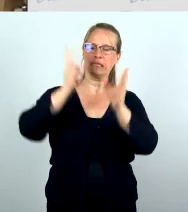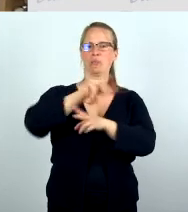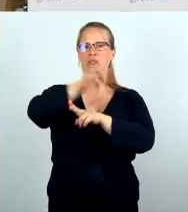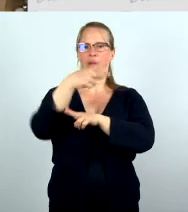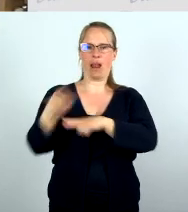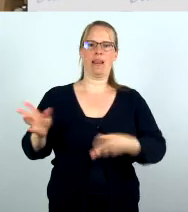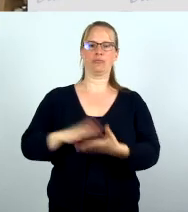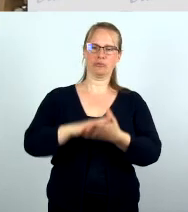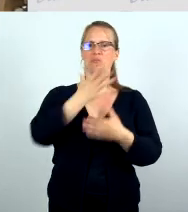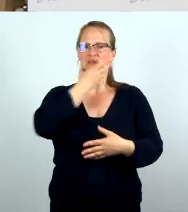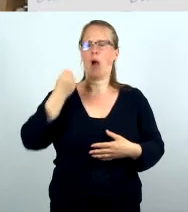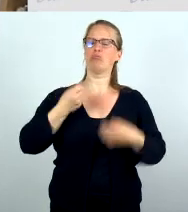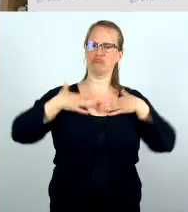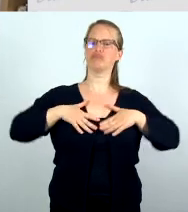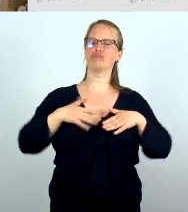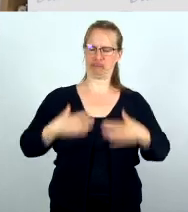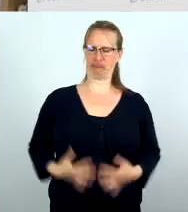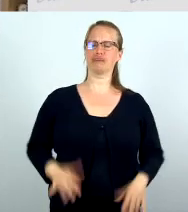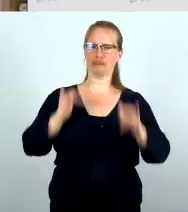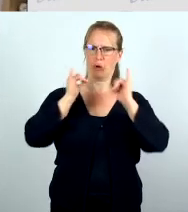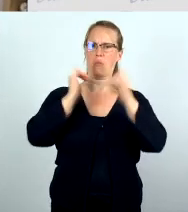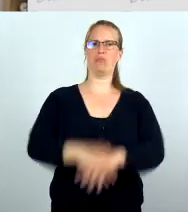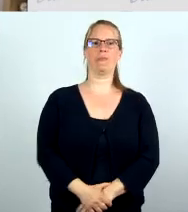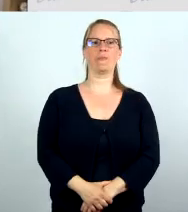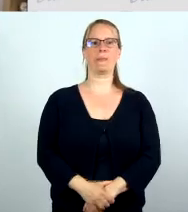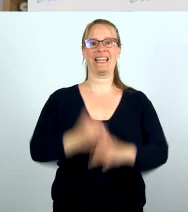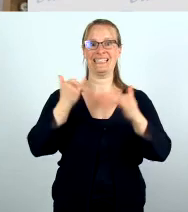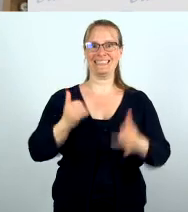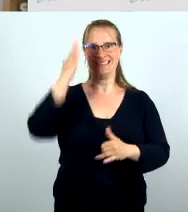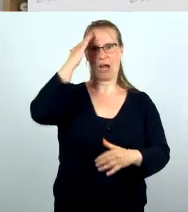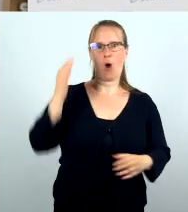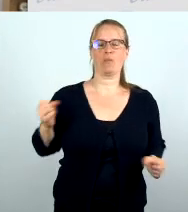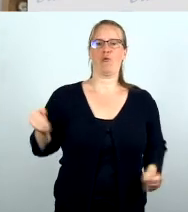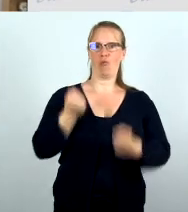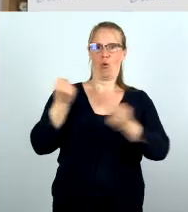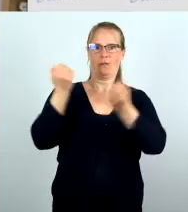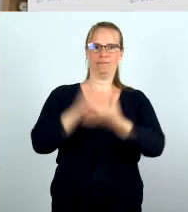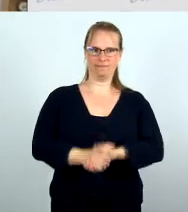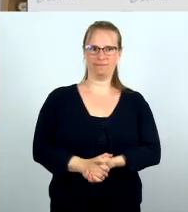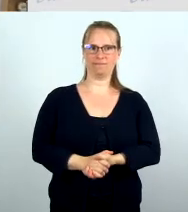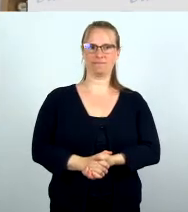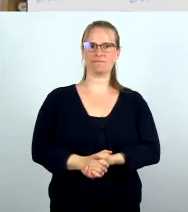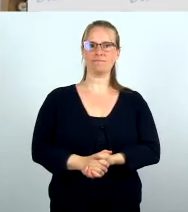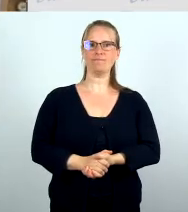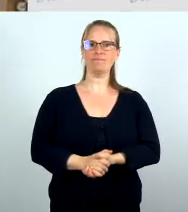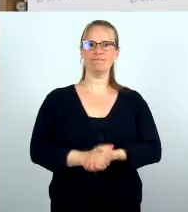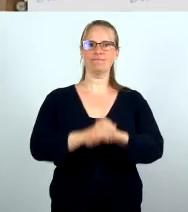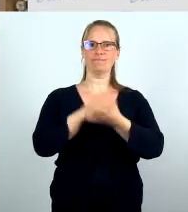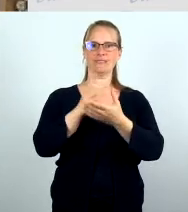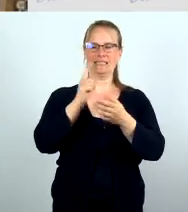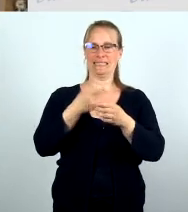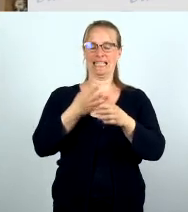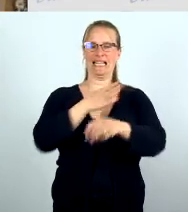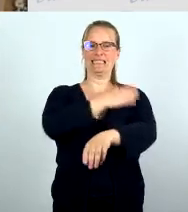gut erlärmt sein. Genau. Okay. Dann gehen wir in das Workout hinein. Und ich gehe mal auf die andere Seite, damit Christine mich gleich nicht